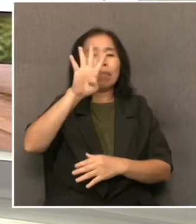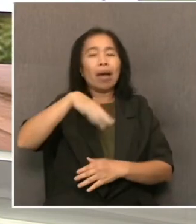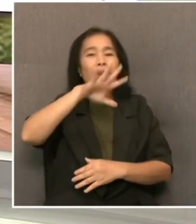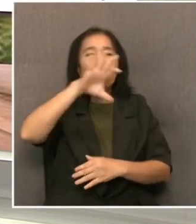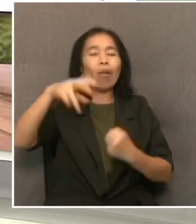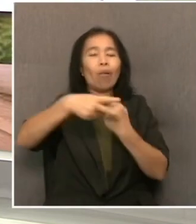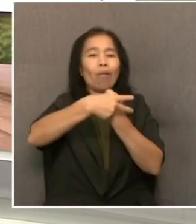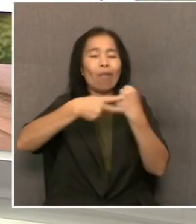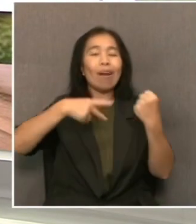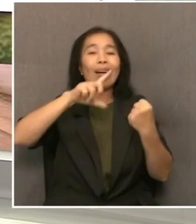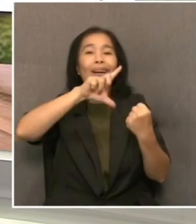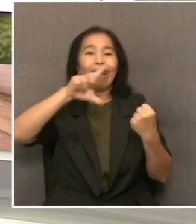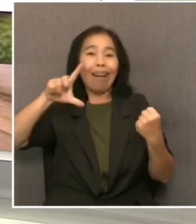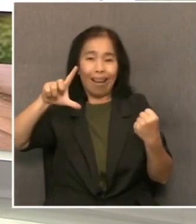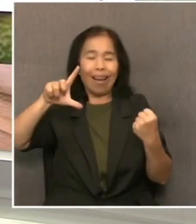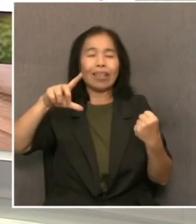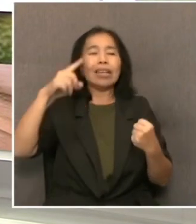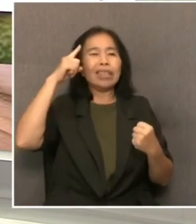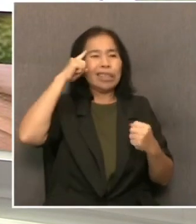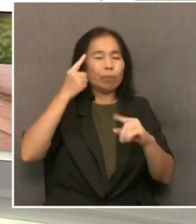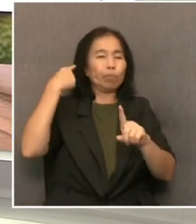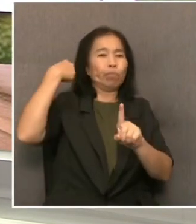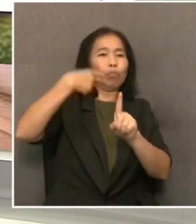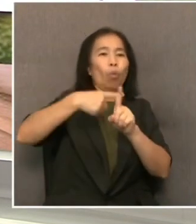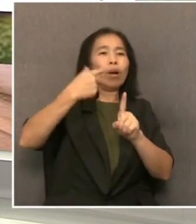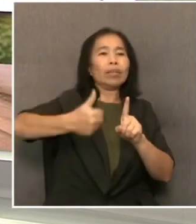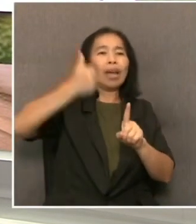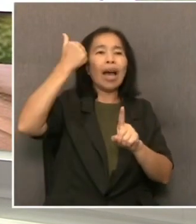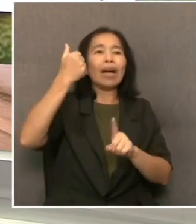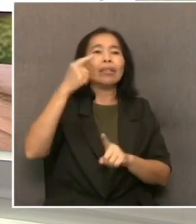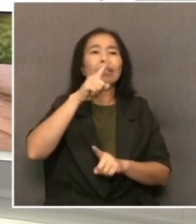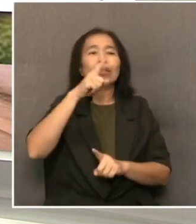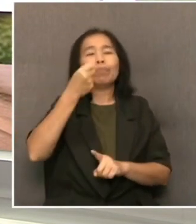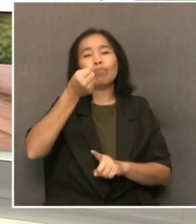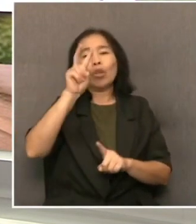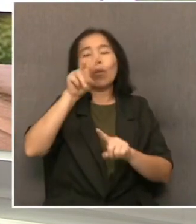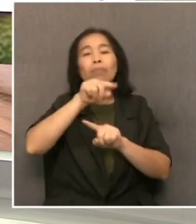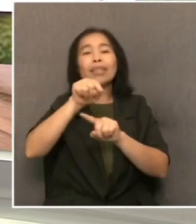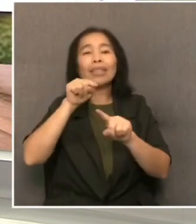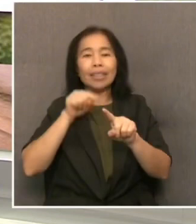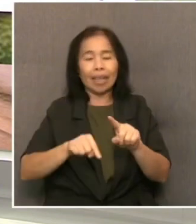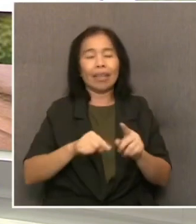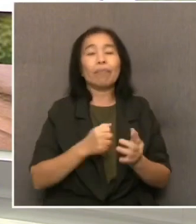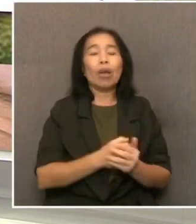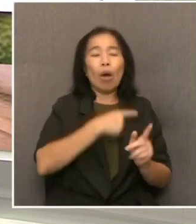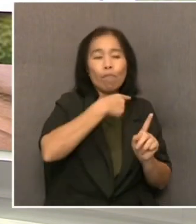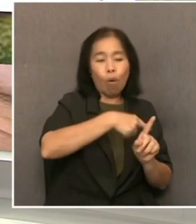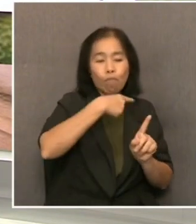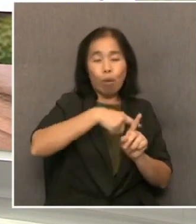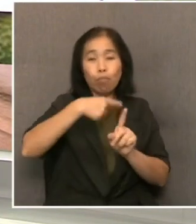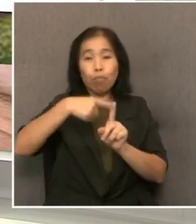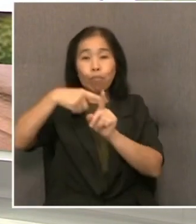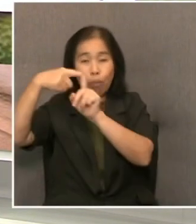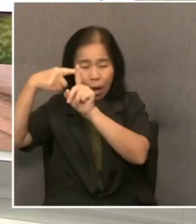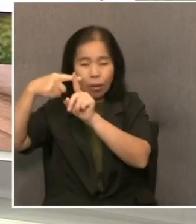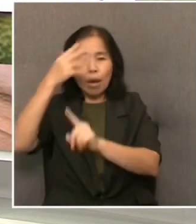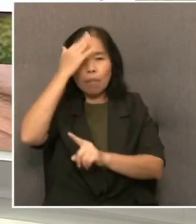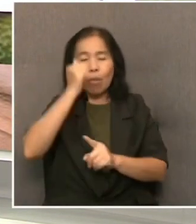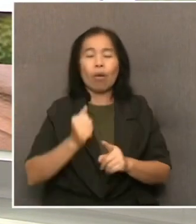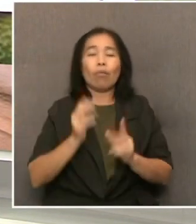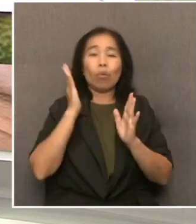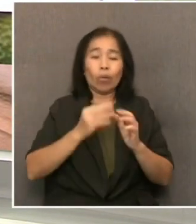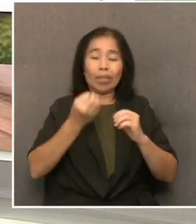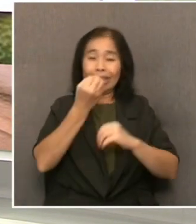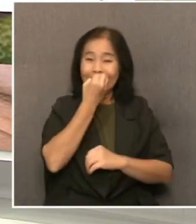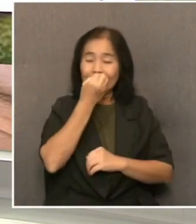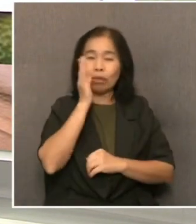ดอลลาร์นะคะนี่น่าจะคาดการนะขยายตัวเพิ่มขึ้น 12%ค่ะปัจจุบันจีนบริโภคทุเรียนไทยต่อคนต่อ